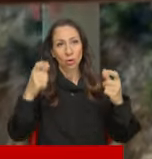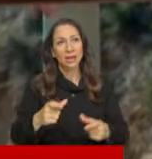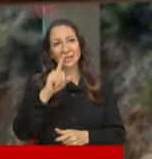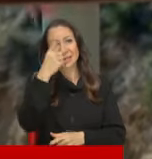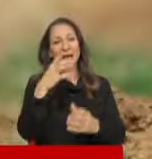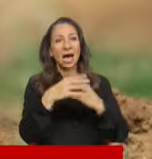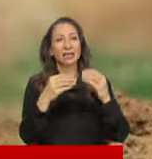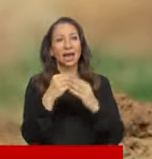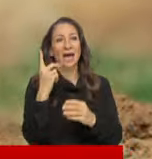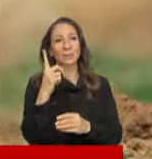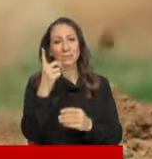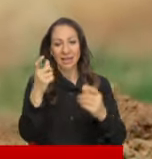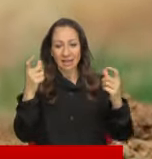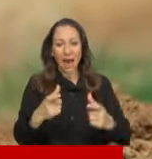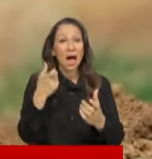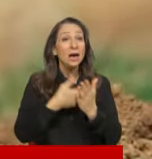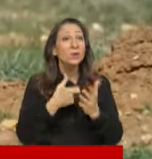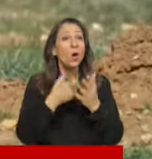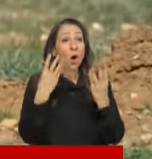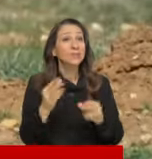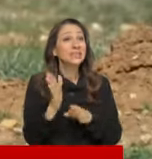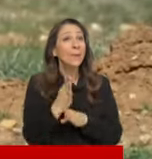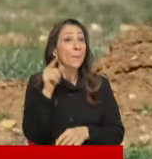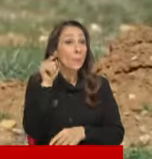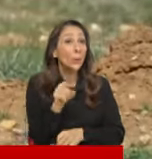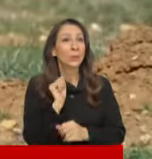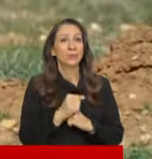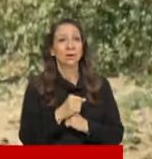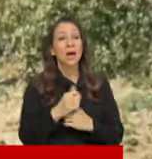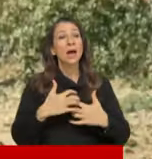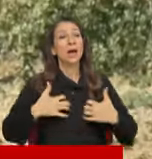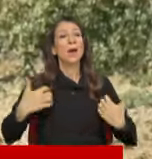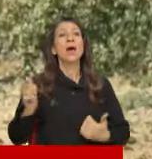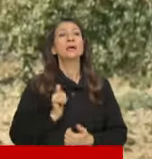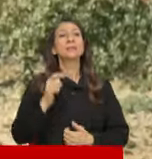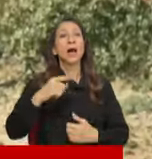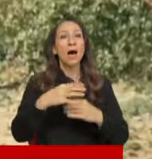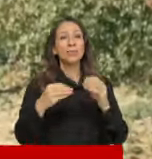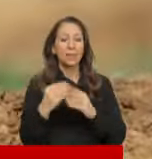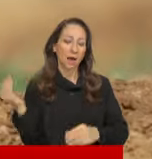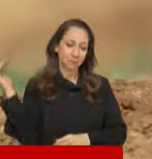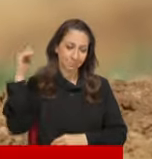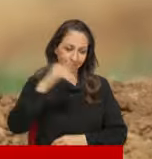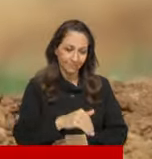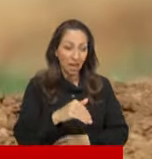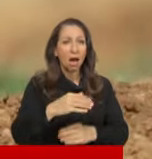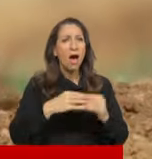sade Adana bir yer adı olbi Kahraman askerlerimiz Adan döndüler Adanalı Allah'ın